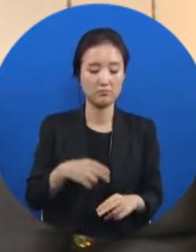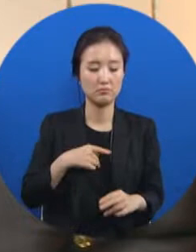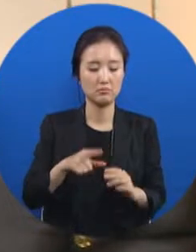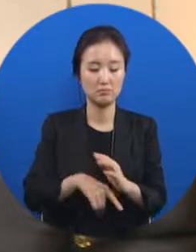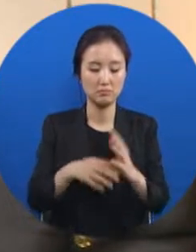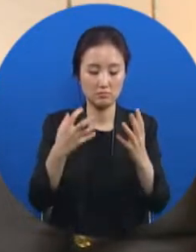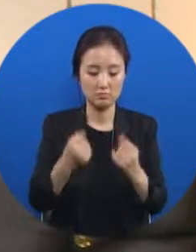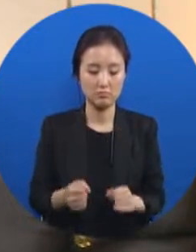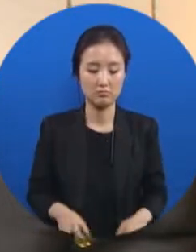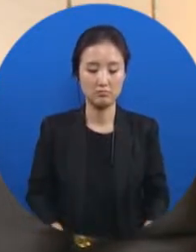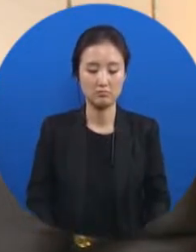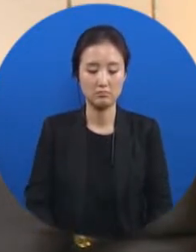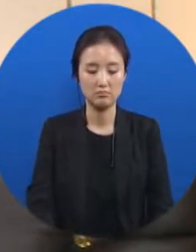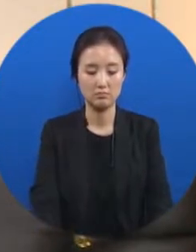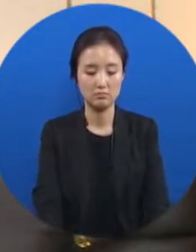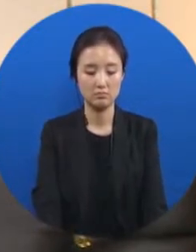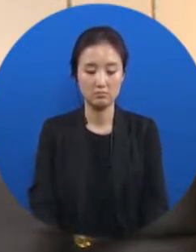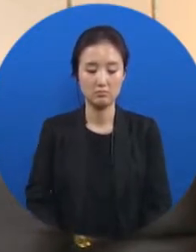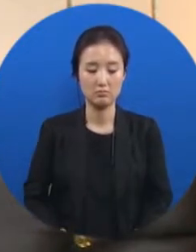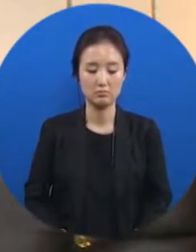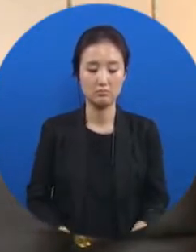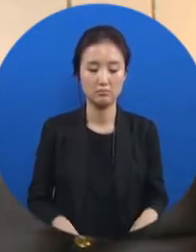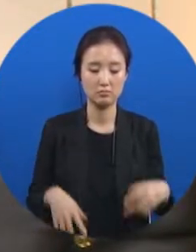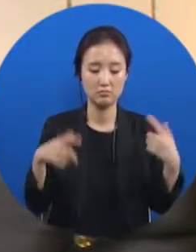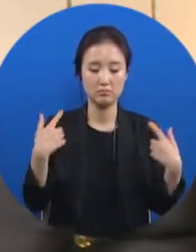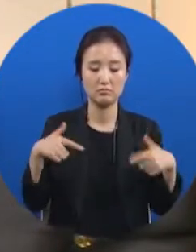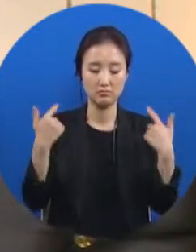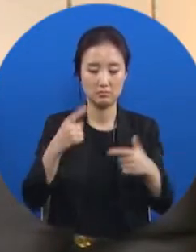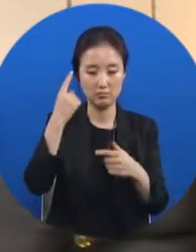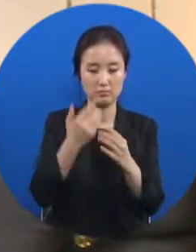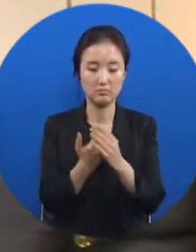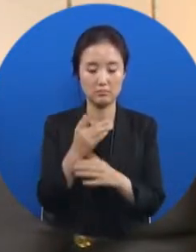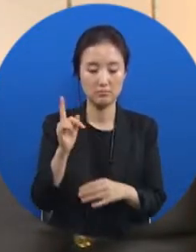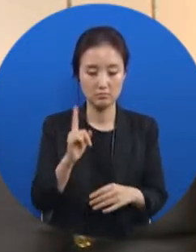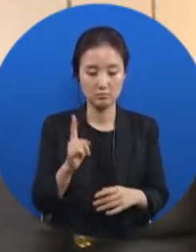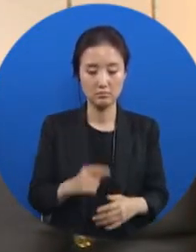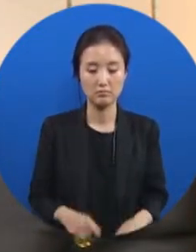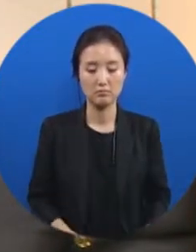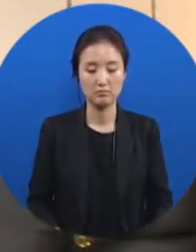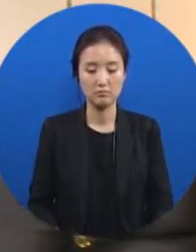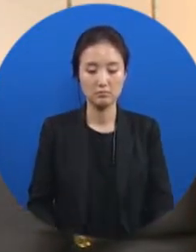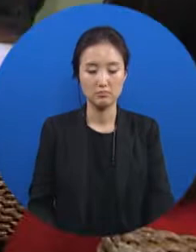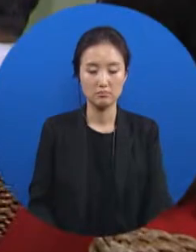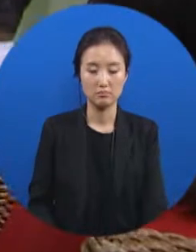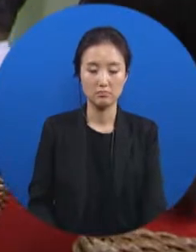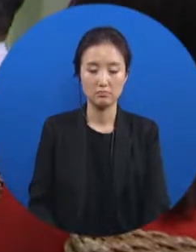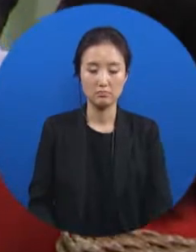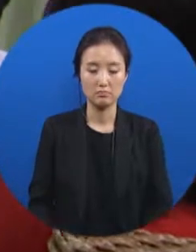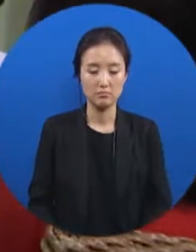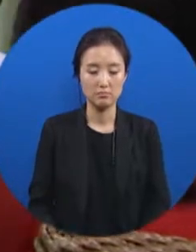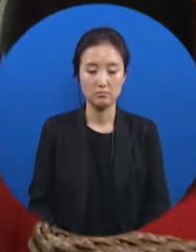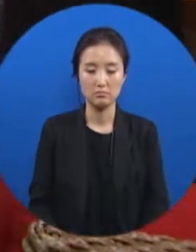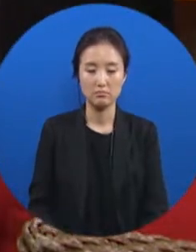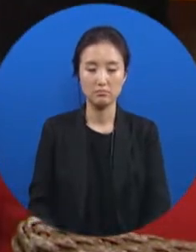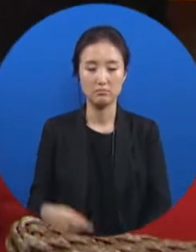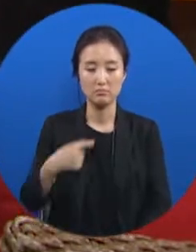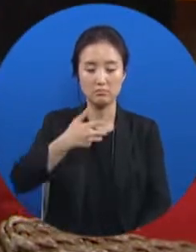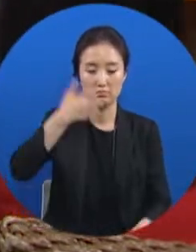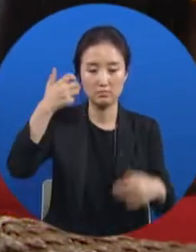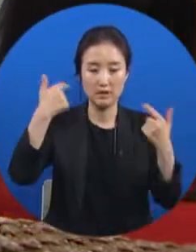그러면서 그때도 늘 생각한 게 아, 꿈은 멈추면 안 되겠다. 하지만 꿈은 변한다. 그리고 그